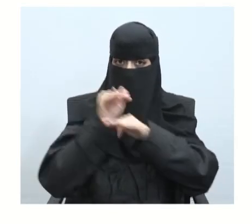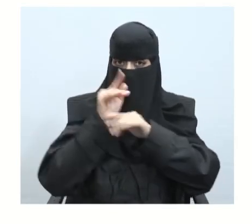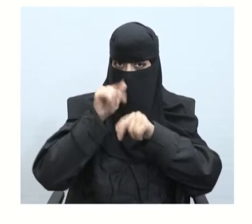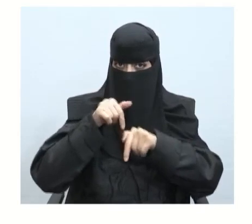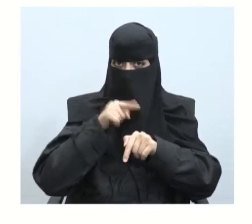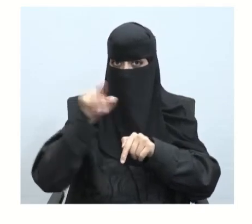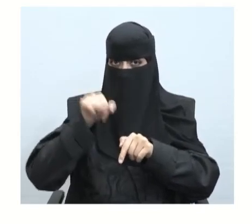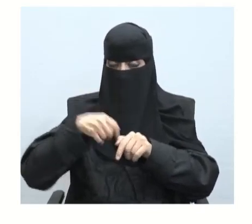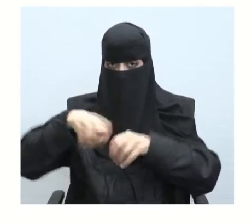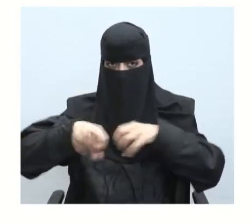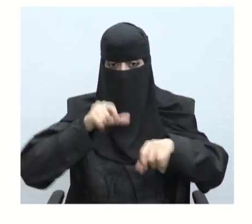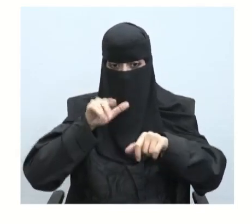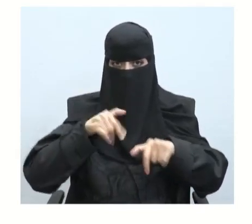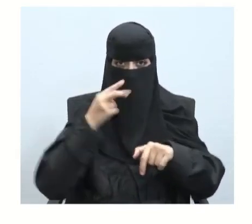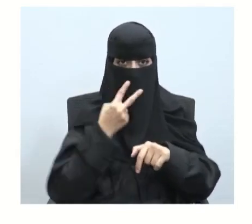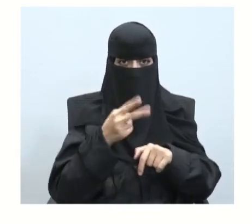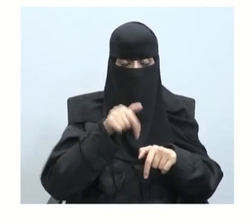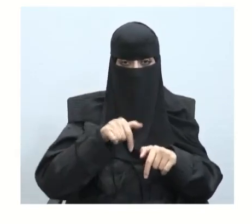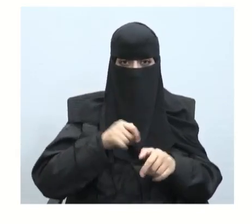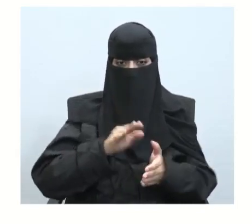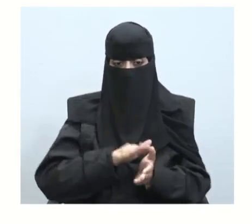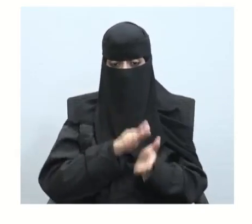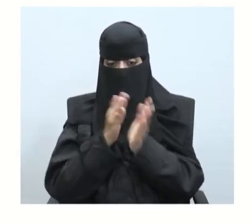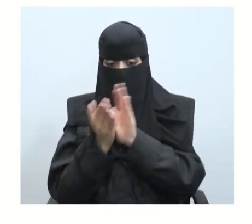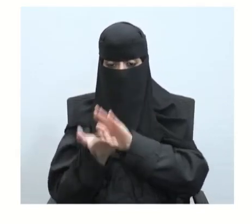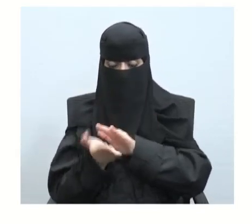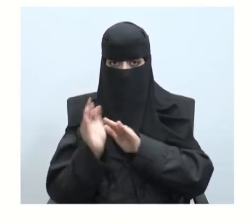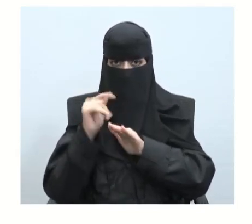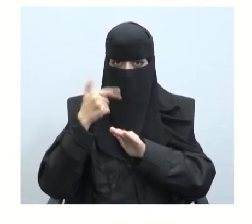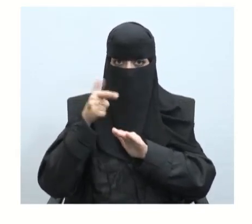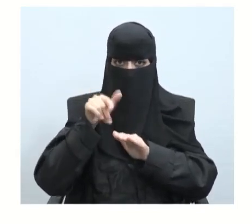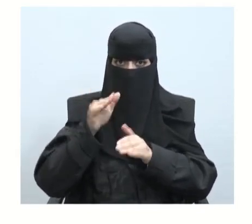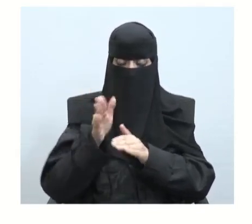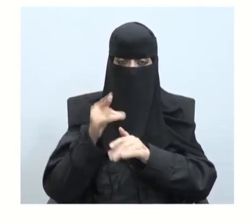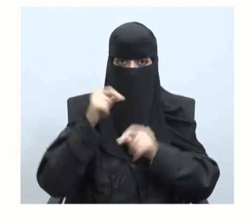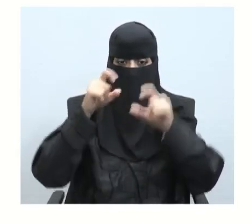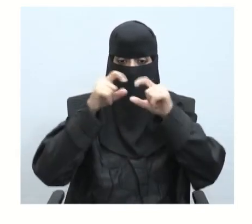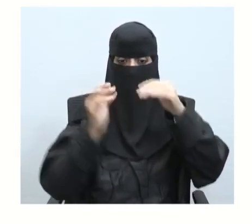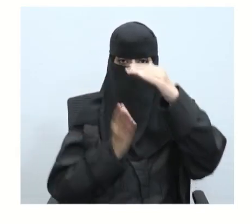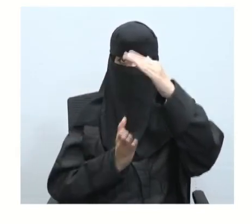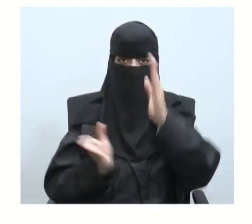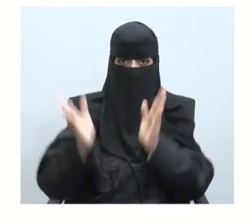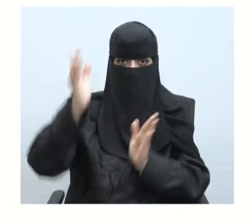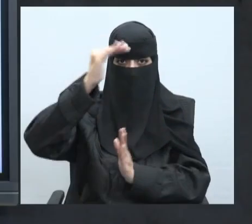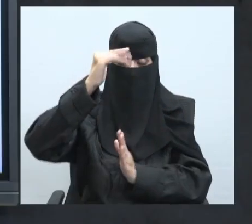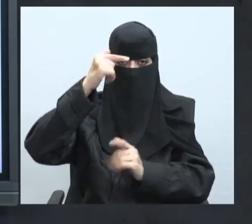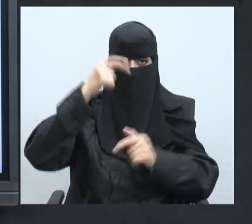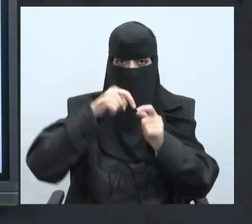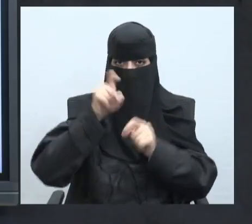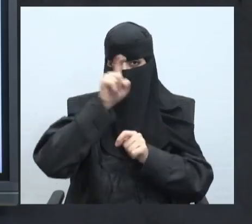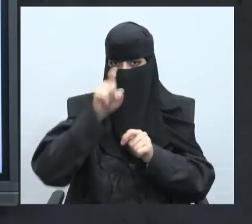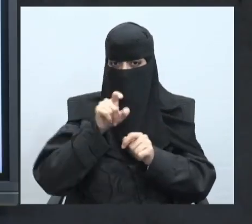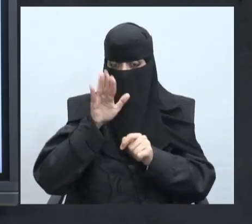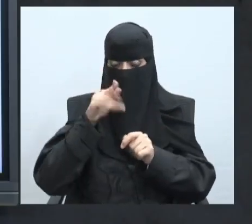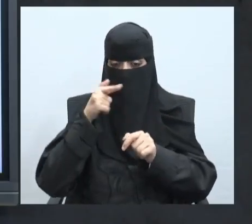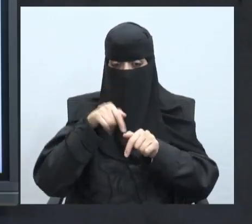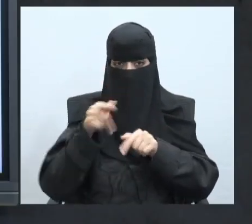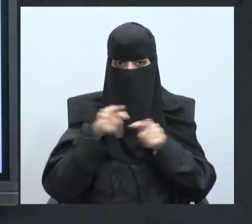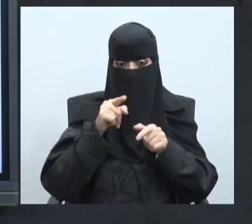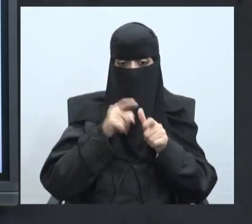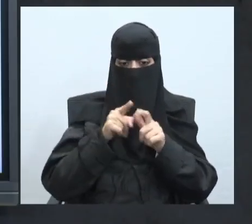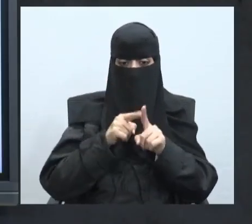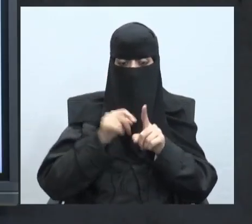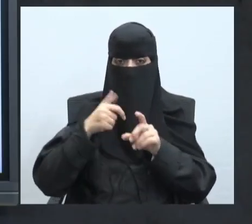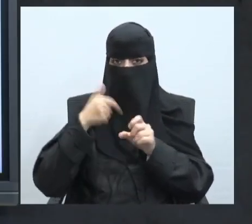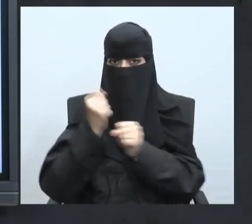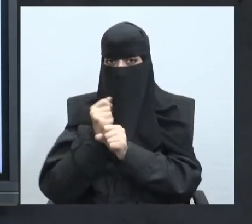من هذه النواحي التي تراها اقلب كما اقول دائما خرائط المفاهيم لدينا الى اسئله فمثلا تعرف هنا